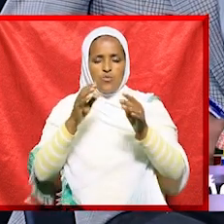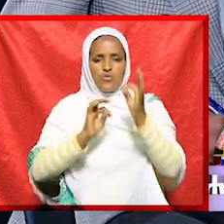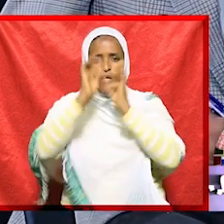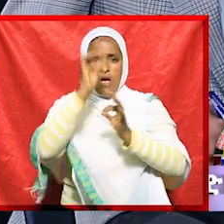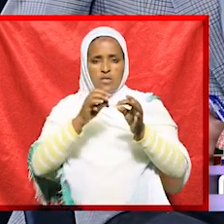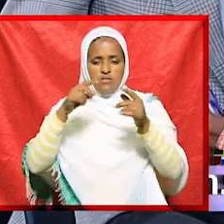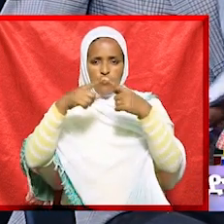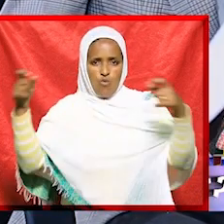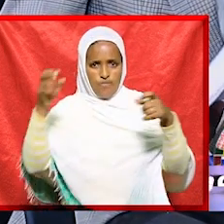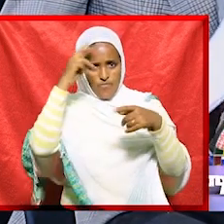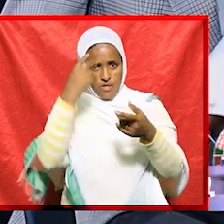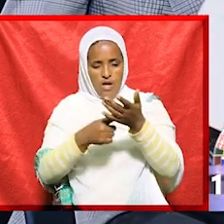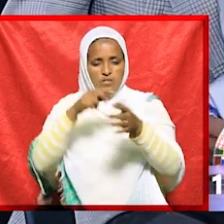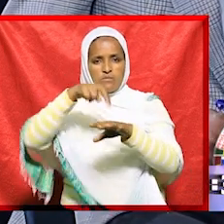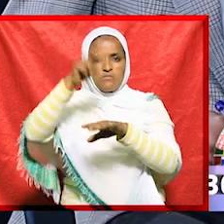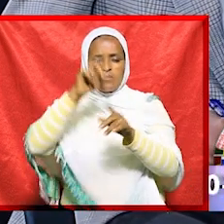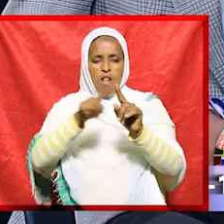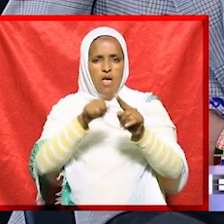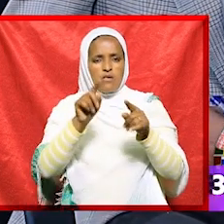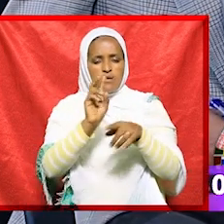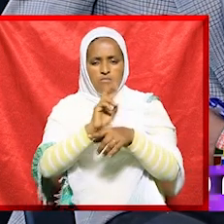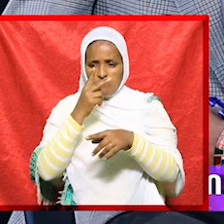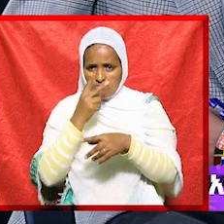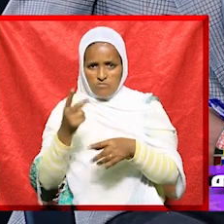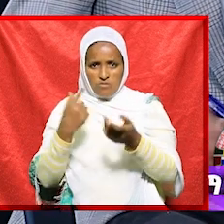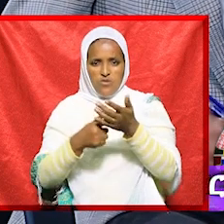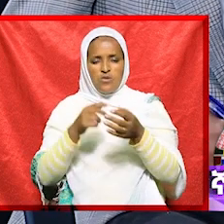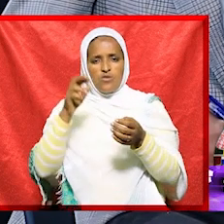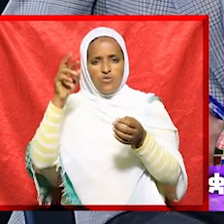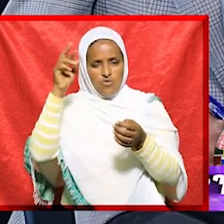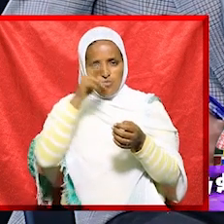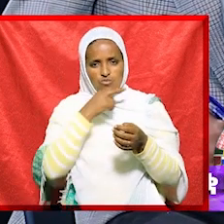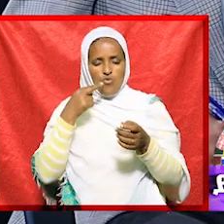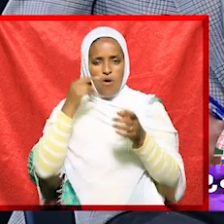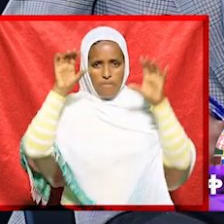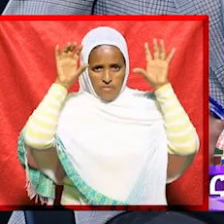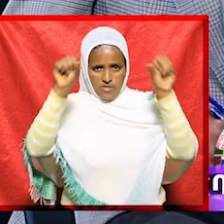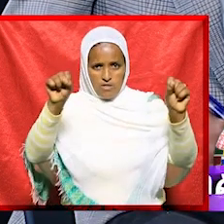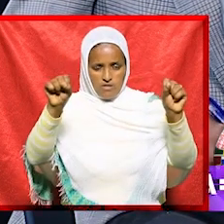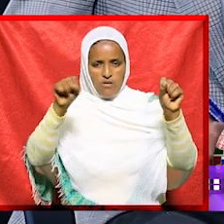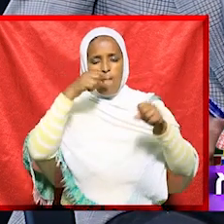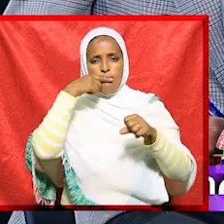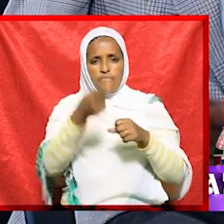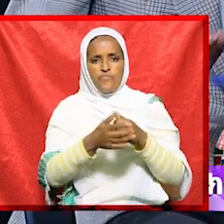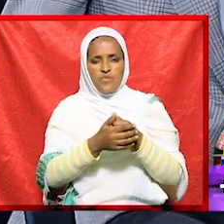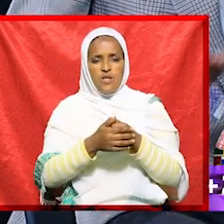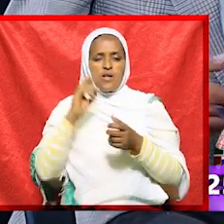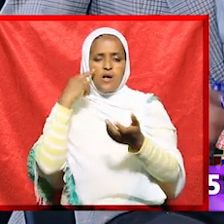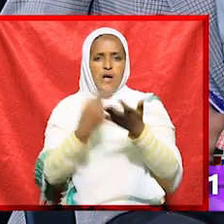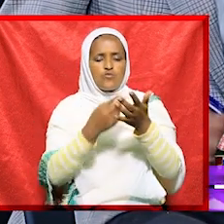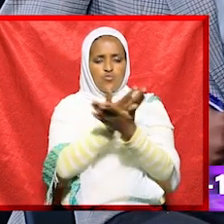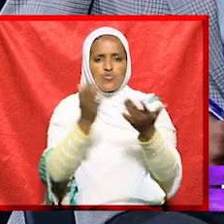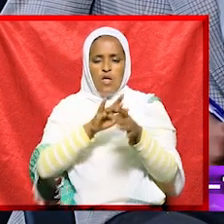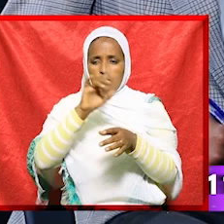ስለሆነ ነው ያነሳ ነው። በተለያየ ሚዲያ እንደሰማችሁት በአንድ ወቅት የሩሲያው ፕሬዚዳንት ቭላድሚር ፑቲን የሚባሉት ከጋዜጠኞቹ